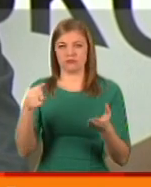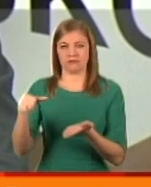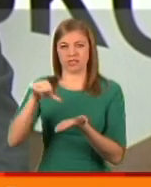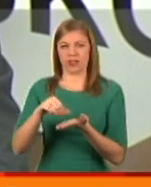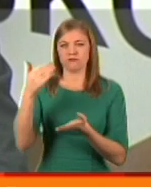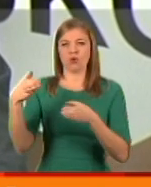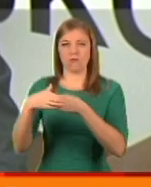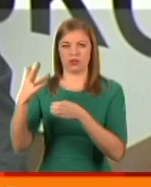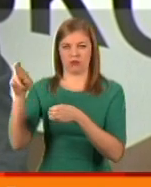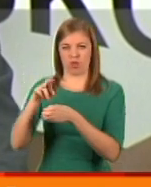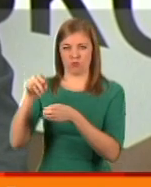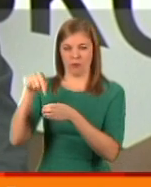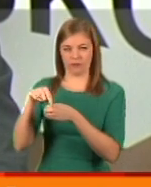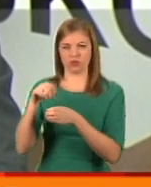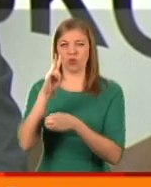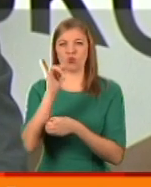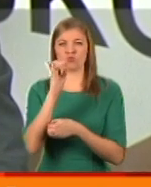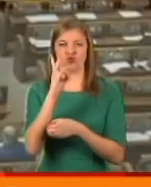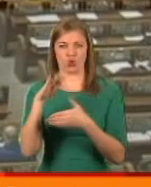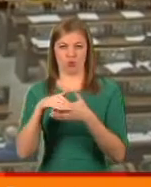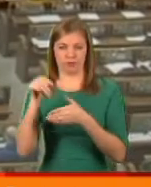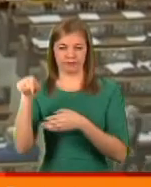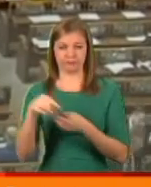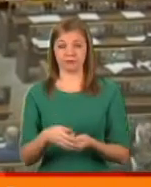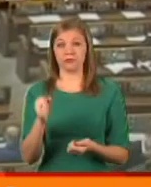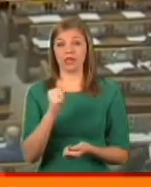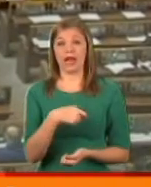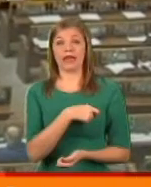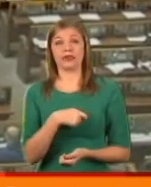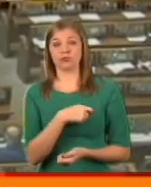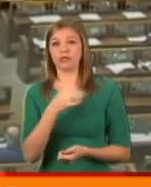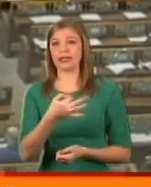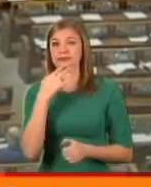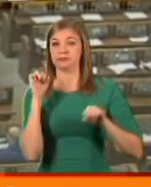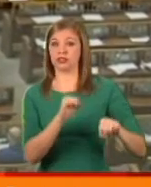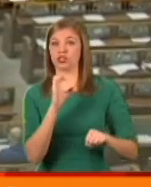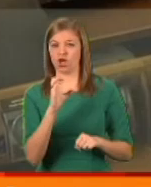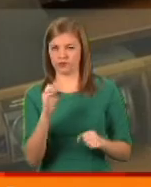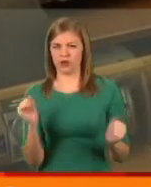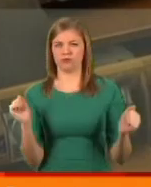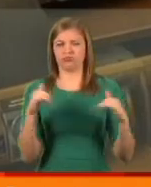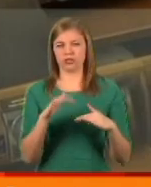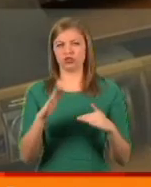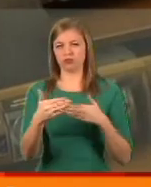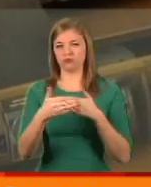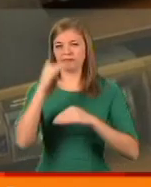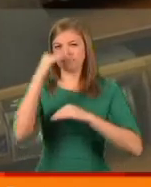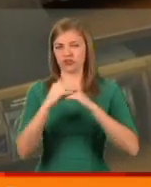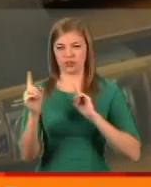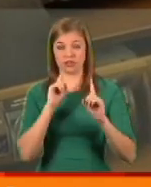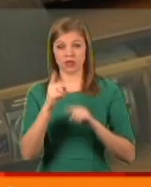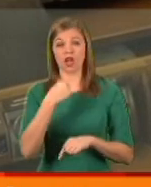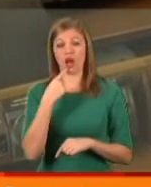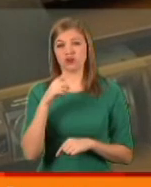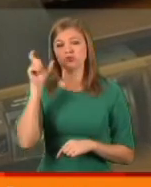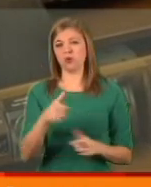представниками команди Януковича, зокрема Курченка. А от депутати-прихильники Саакашвілі посходилися тільки на вечірнє засідання. Кажуть,